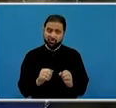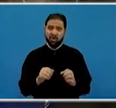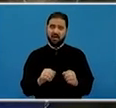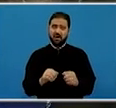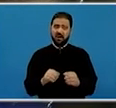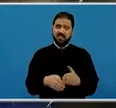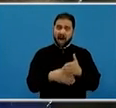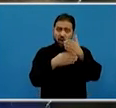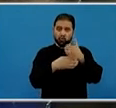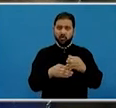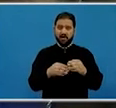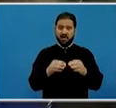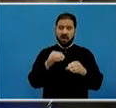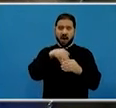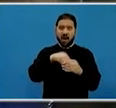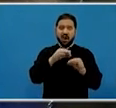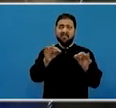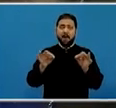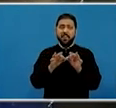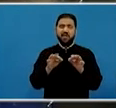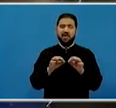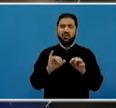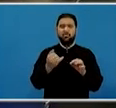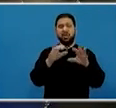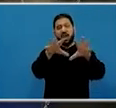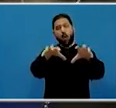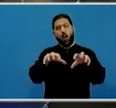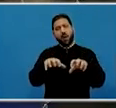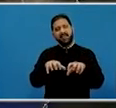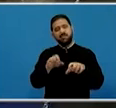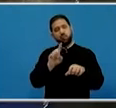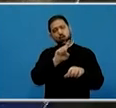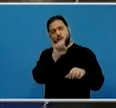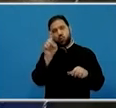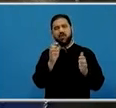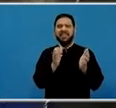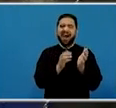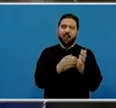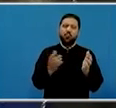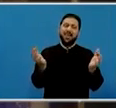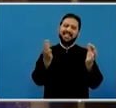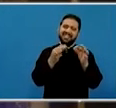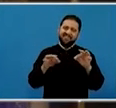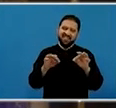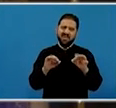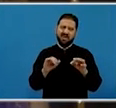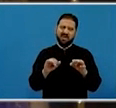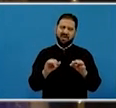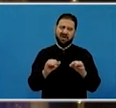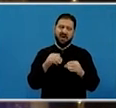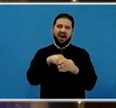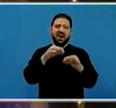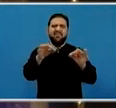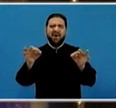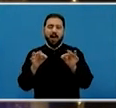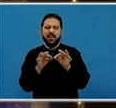mai ales egoismul acesta, să spunem, intrinsec sau firesc, care există chiar și în cadrul familiei, probabil și în